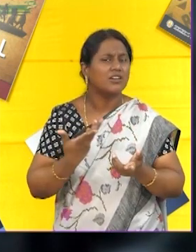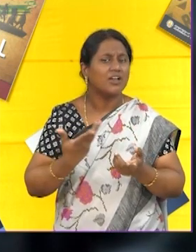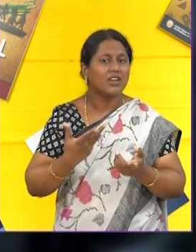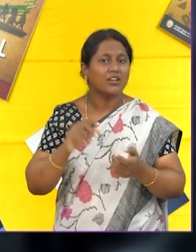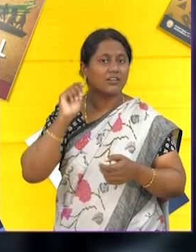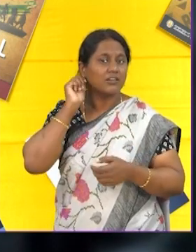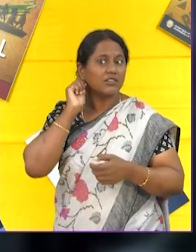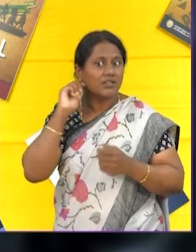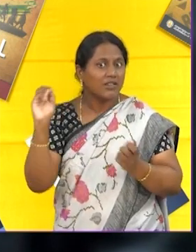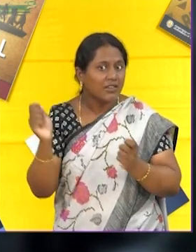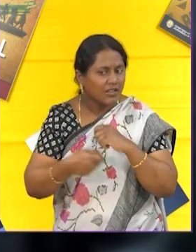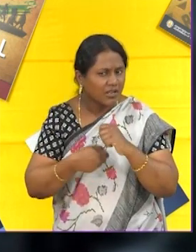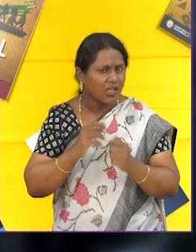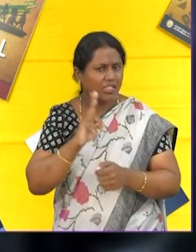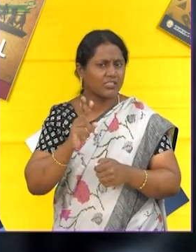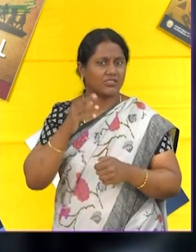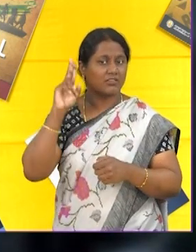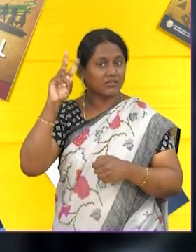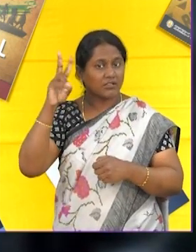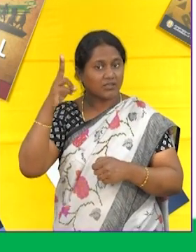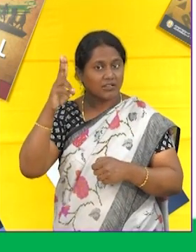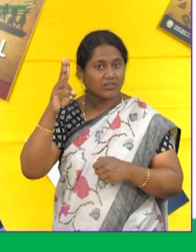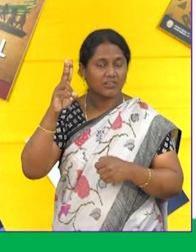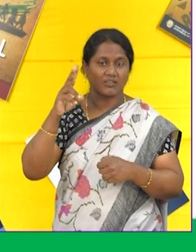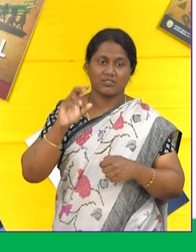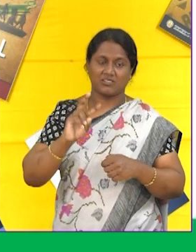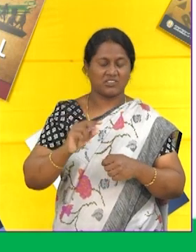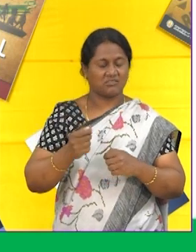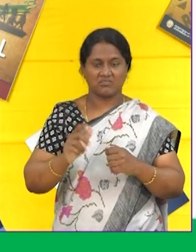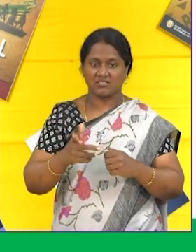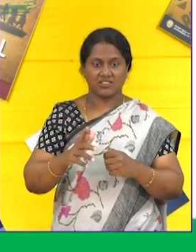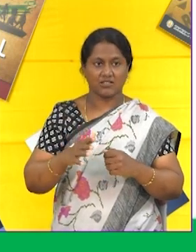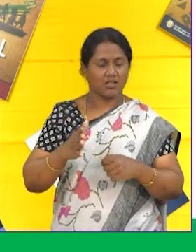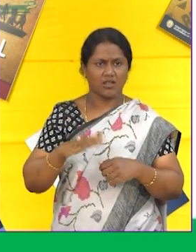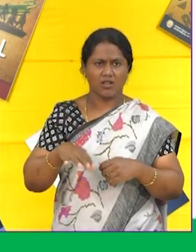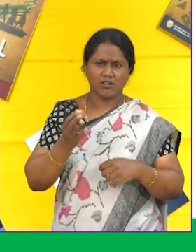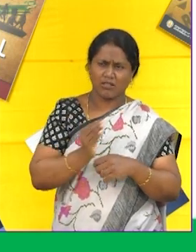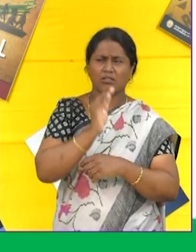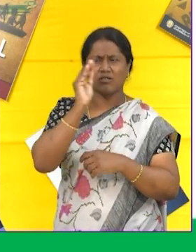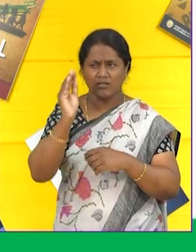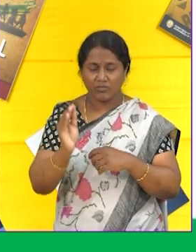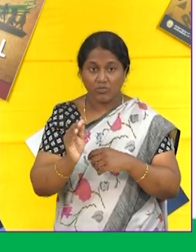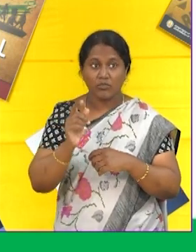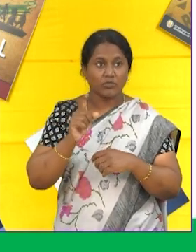கொள்ளைக்காரர்களாக இருப்பாங்களோ அப்படின்னு நான் சஸ்பெக்ட் பண்ணேன். It did not enter my mind until later that it was a ghost.